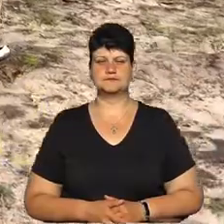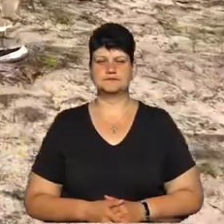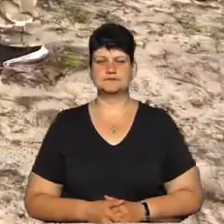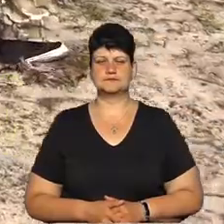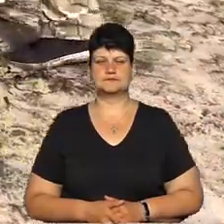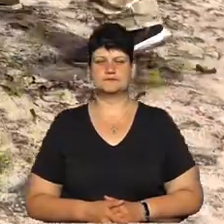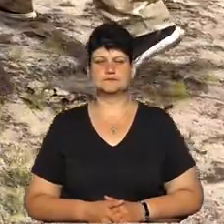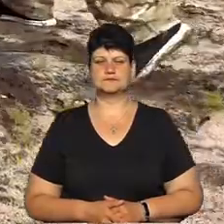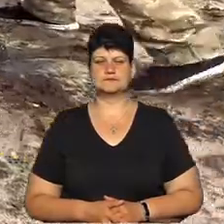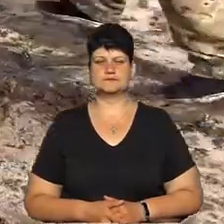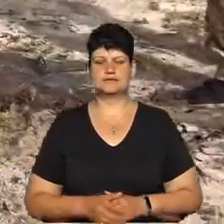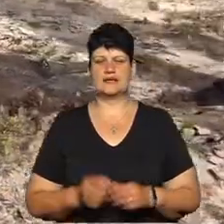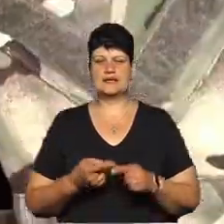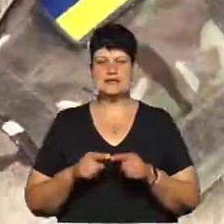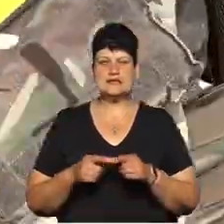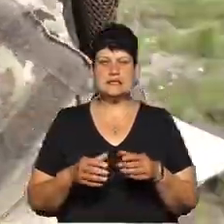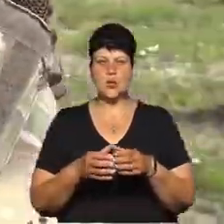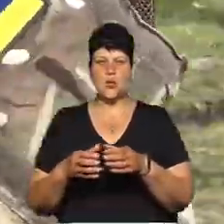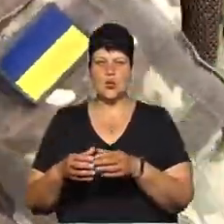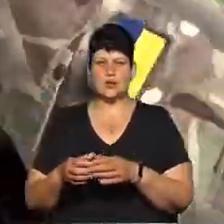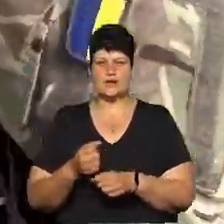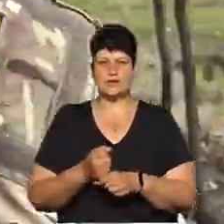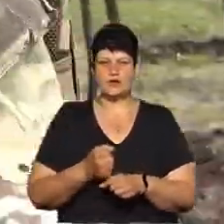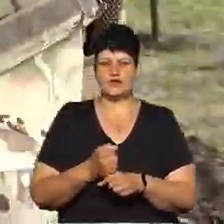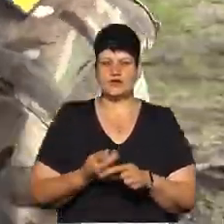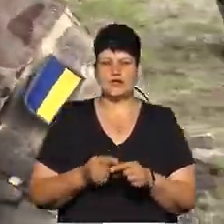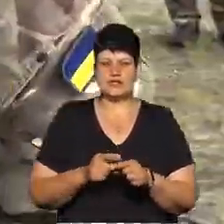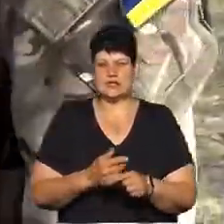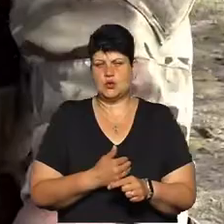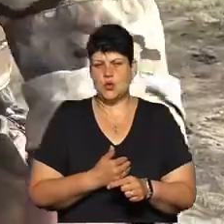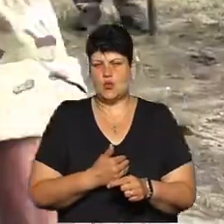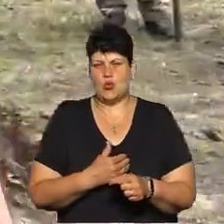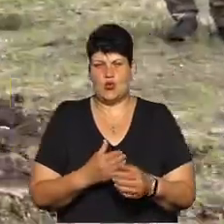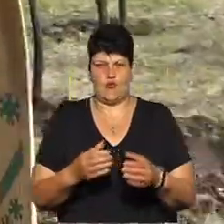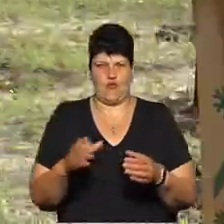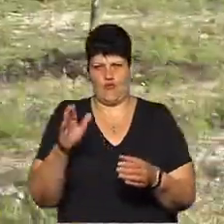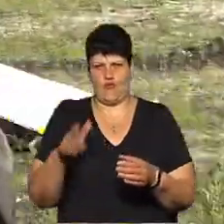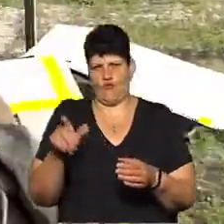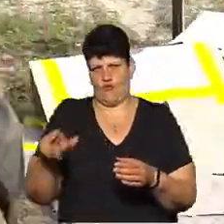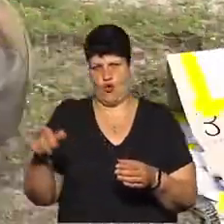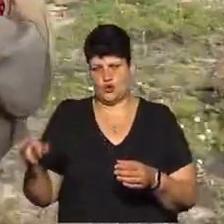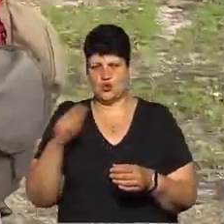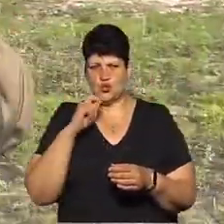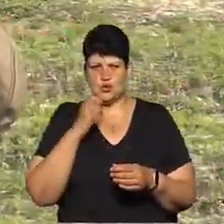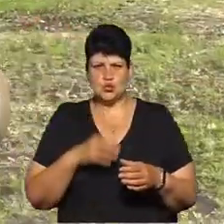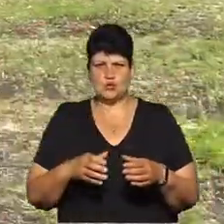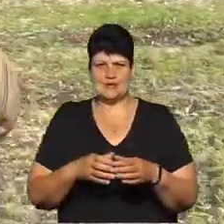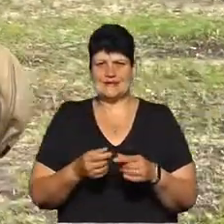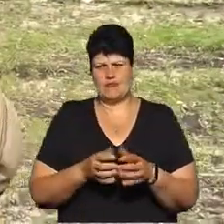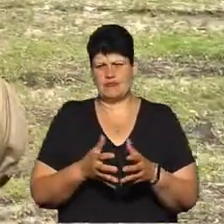В цих групах, які сьогодні відпрацьовують, ці бійці добровольчого українського корпусу, в більшості це